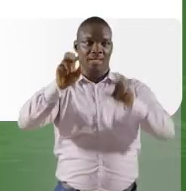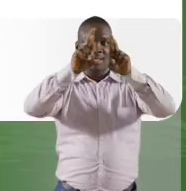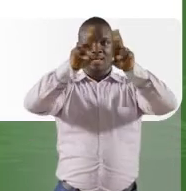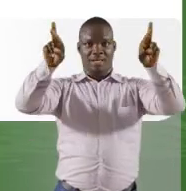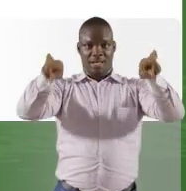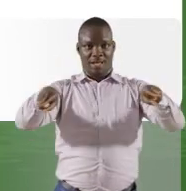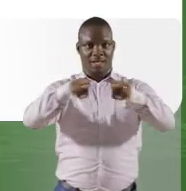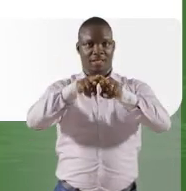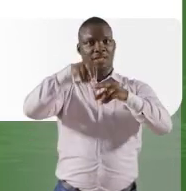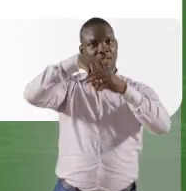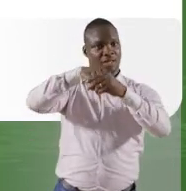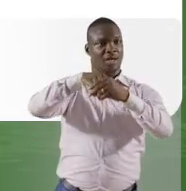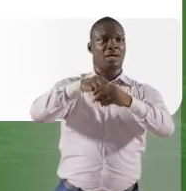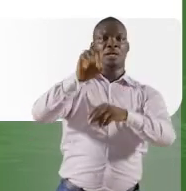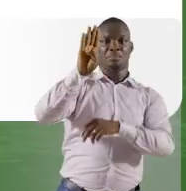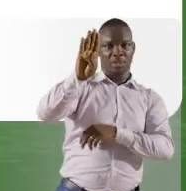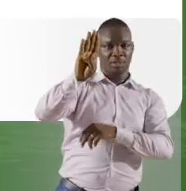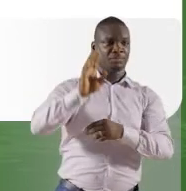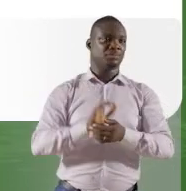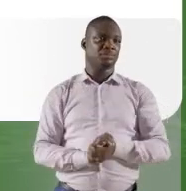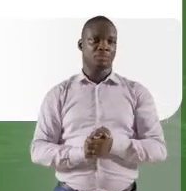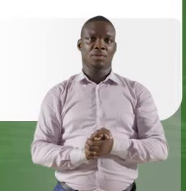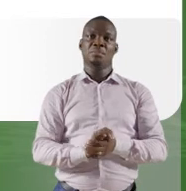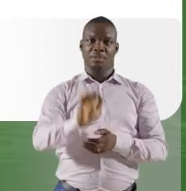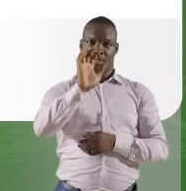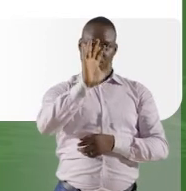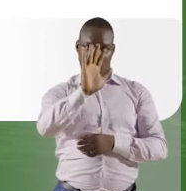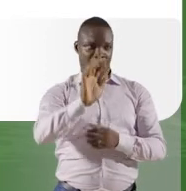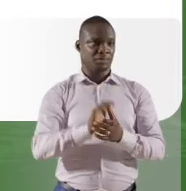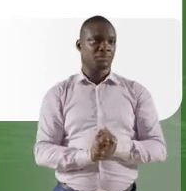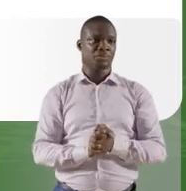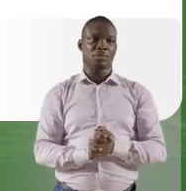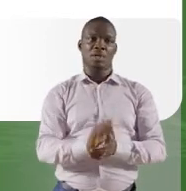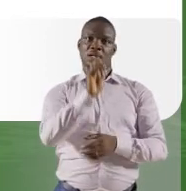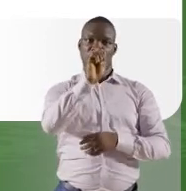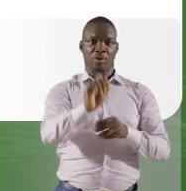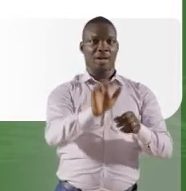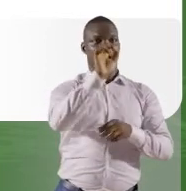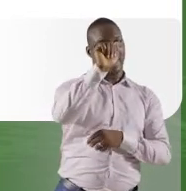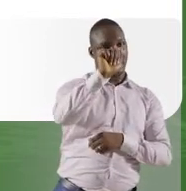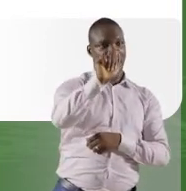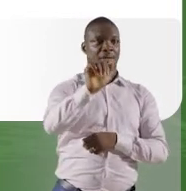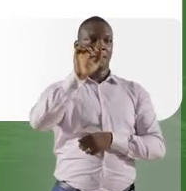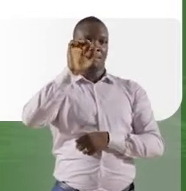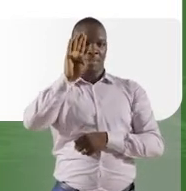est rectangulaire en B. Petit 5, les points A,